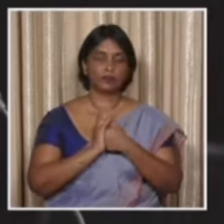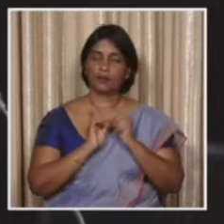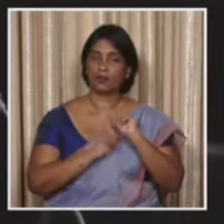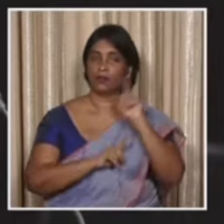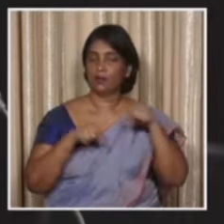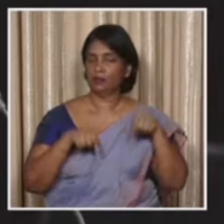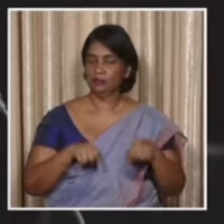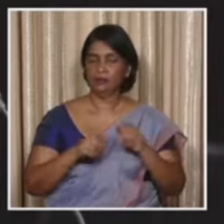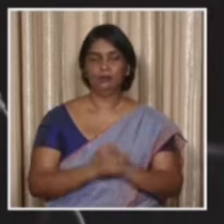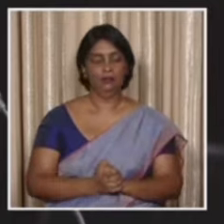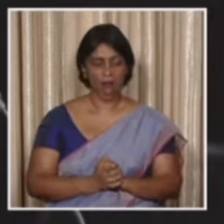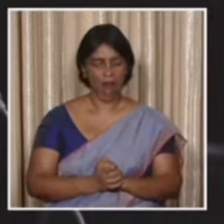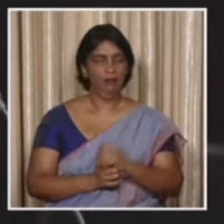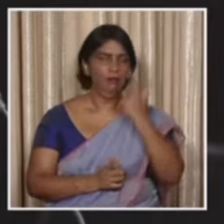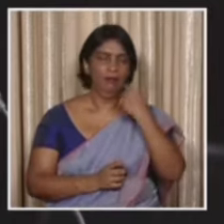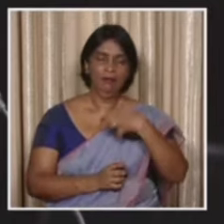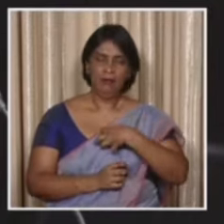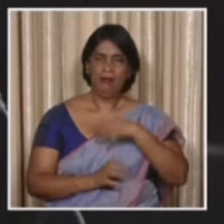அனுதாப பிரேரணைகளுக்கு